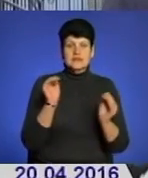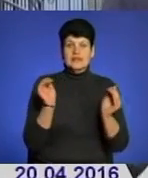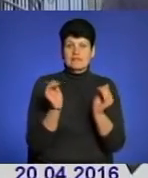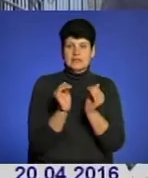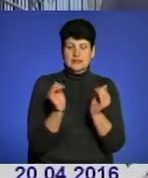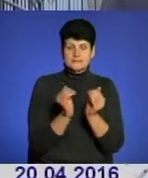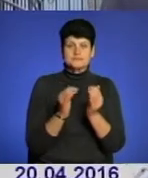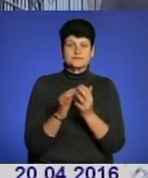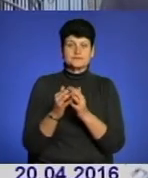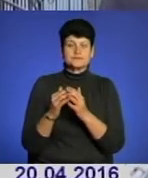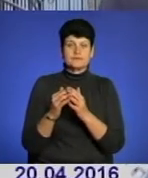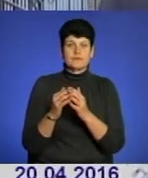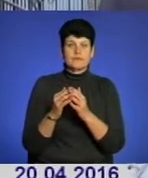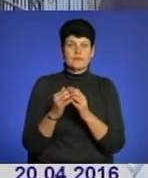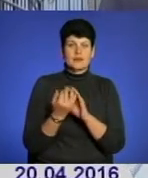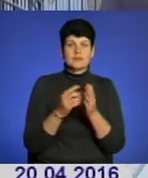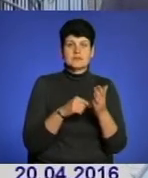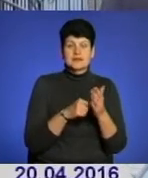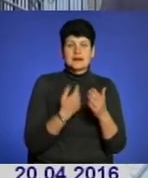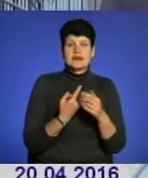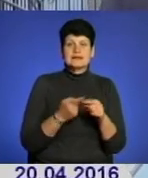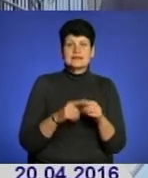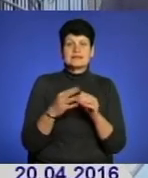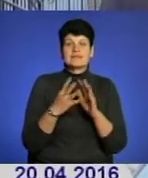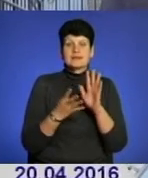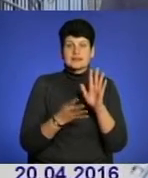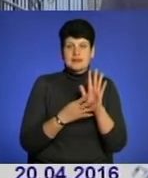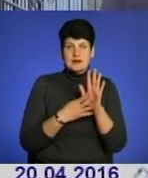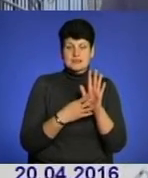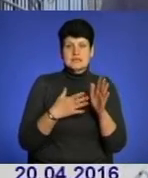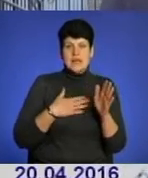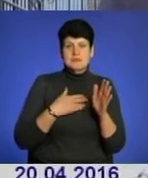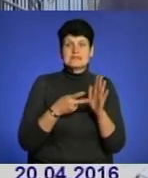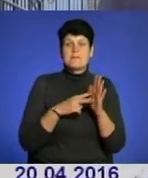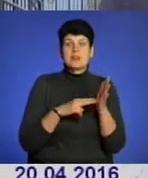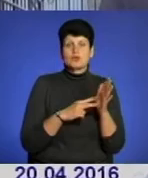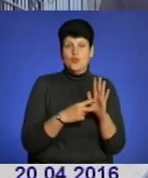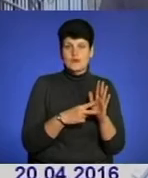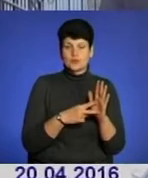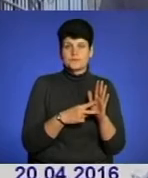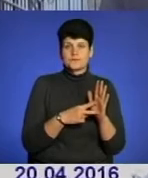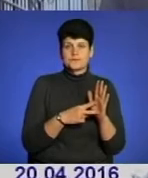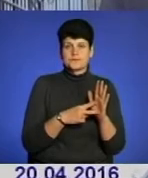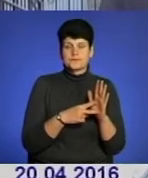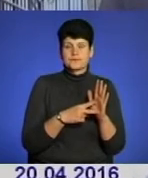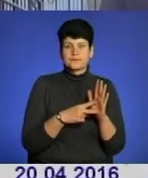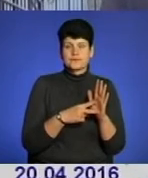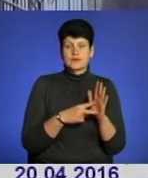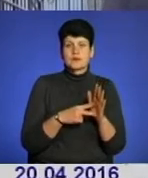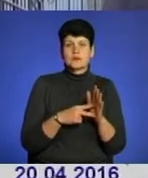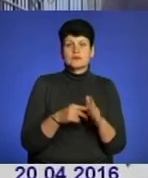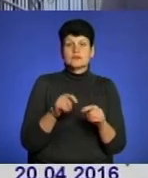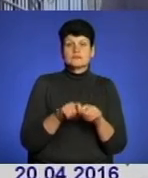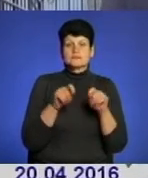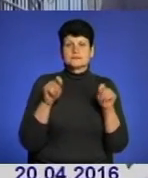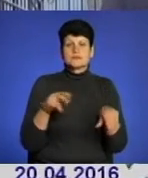пунктах, а це на сьогоднішній день 19 населених пунктів, нами заплановано введення в дію поліцейських